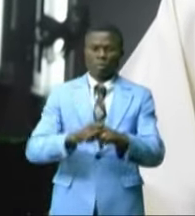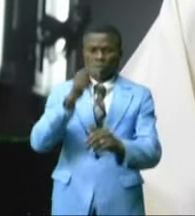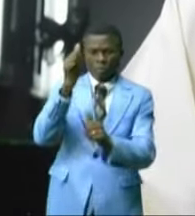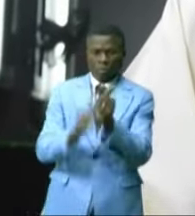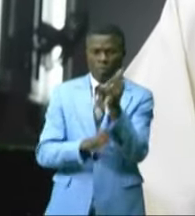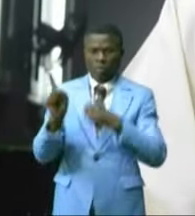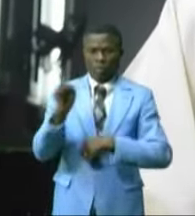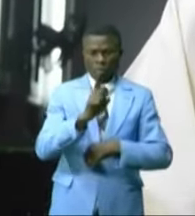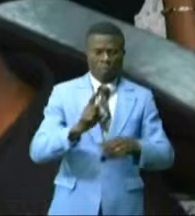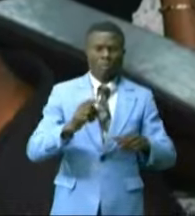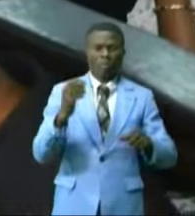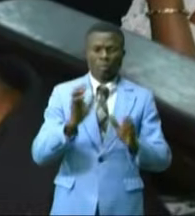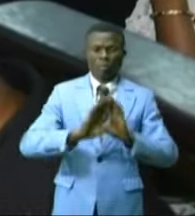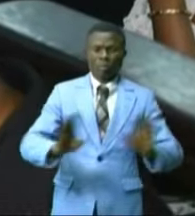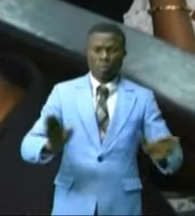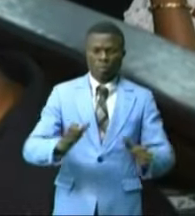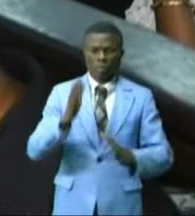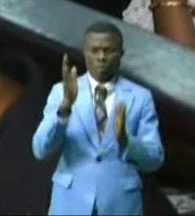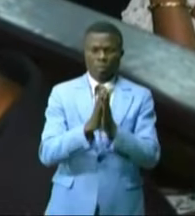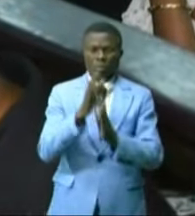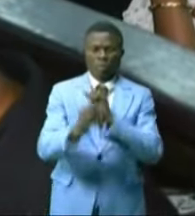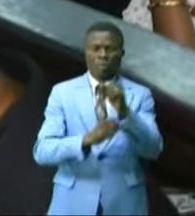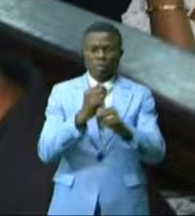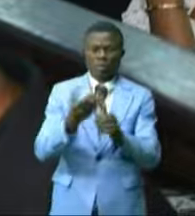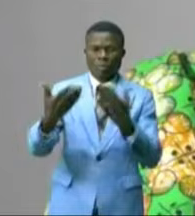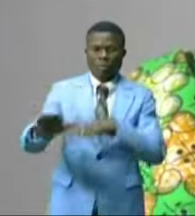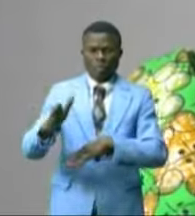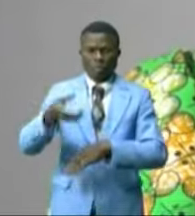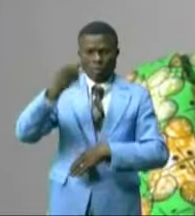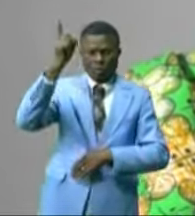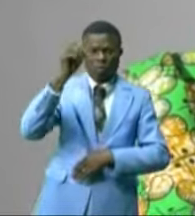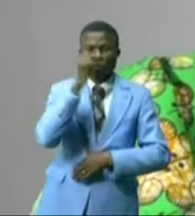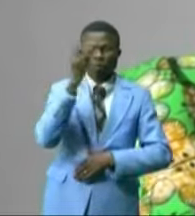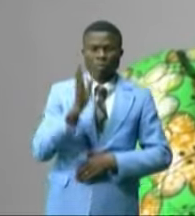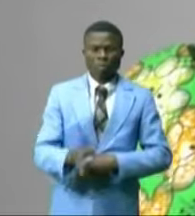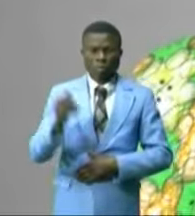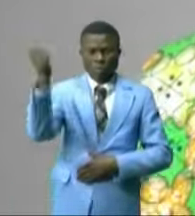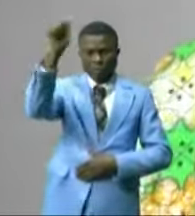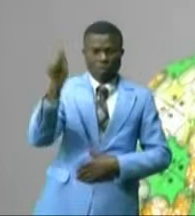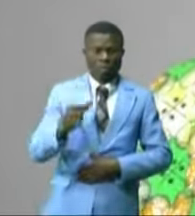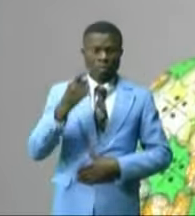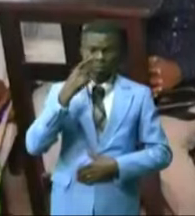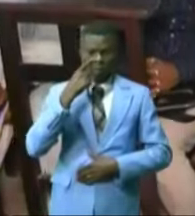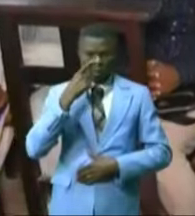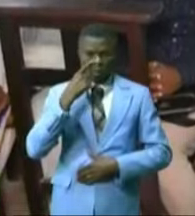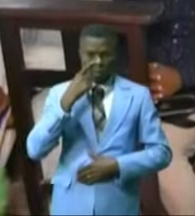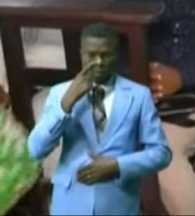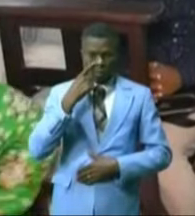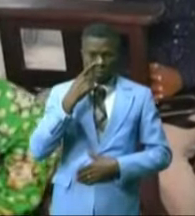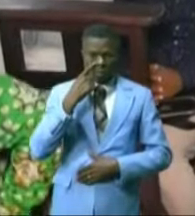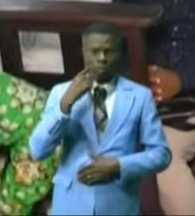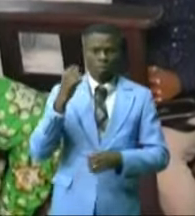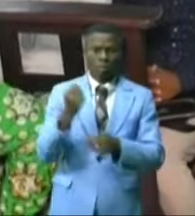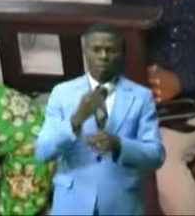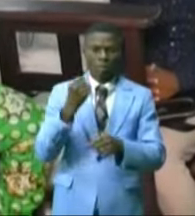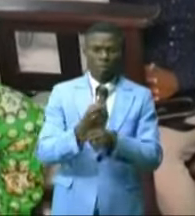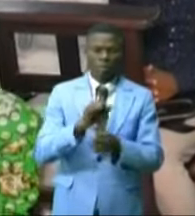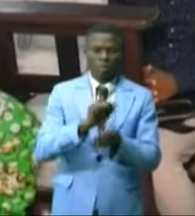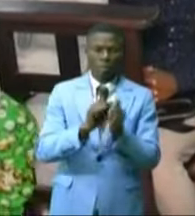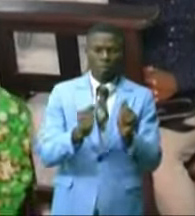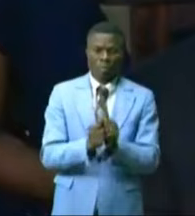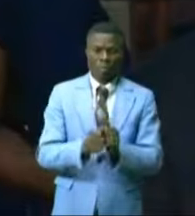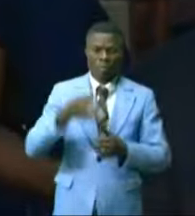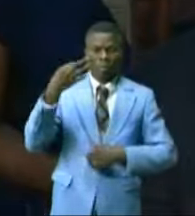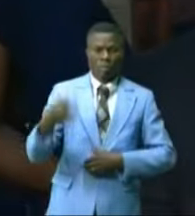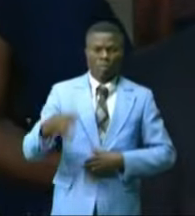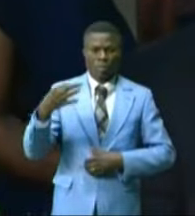chacun selon ses œuvres. Ce 10e anniversaire de la mort du tout premier artiste africain noir a joué dans la mythique salle